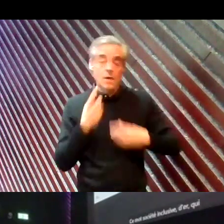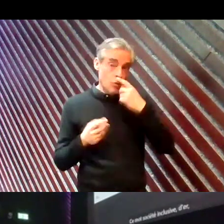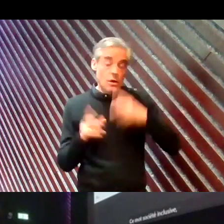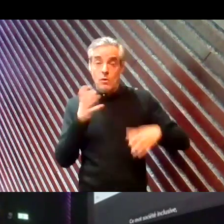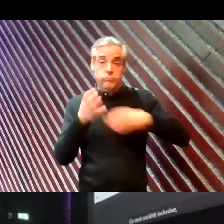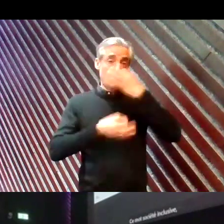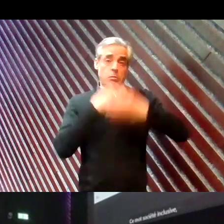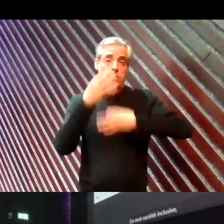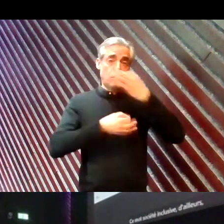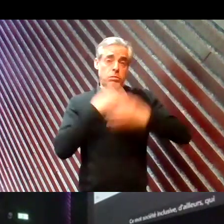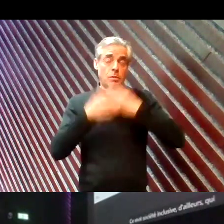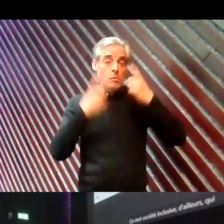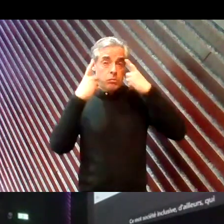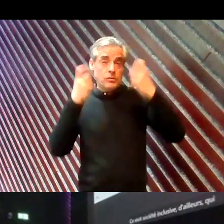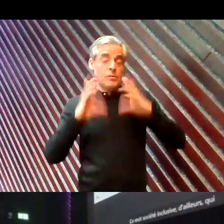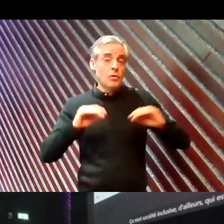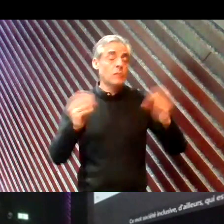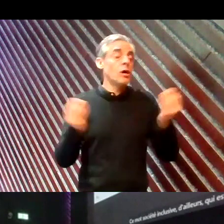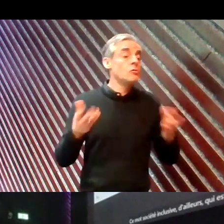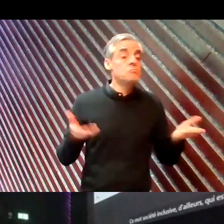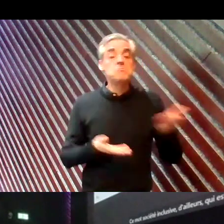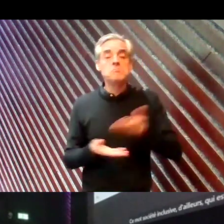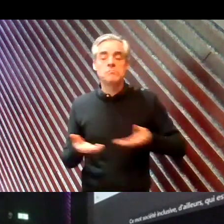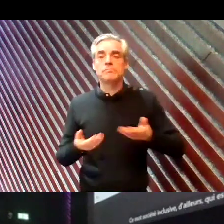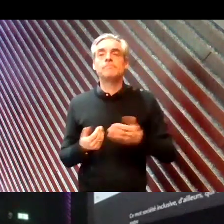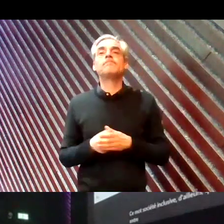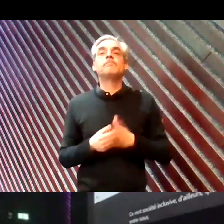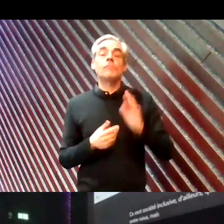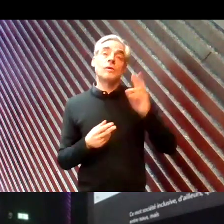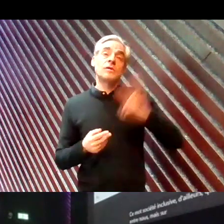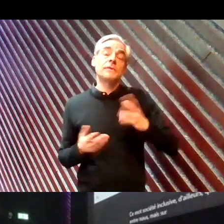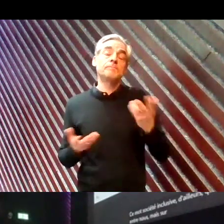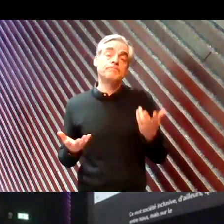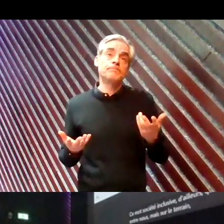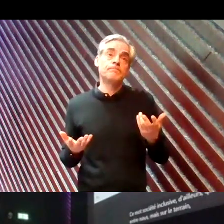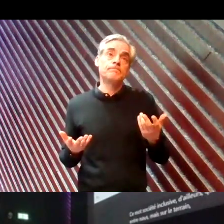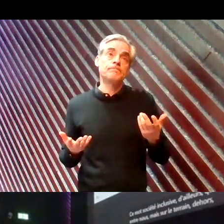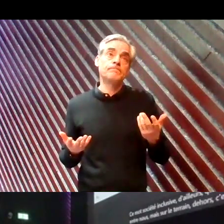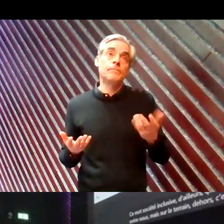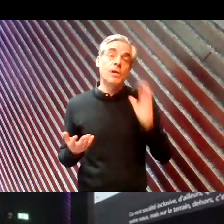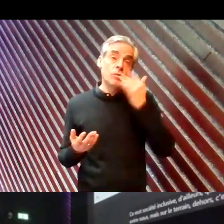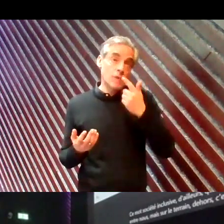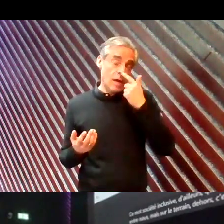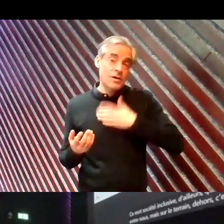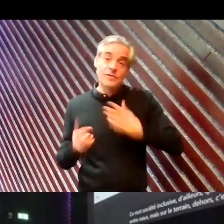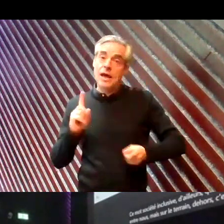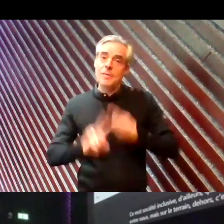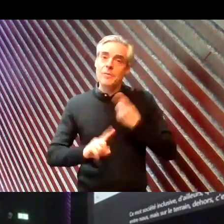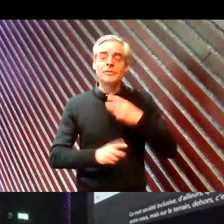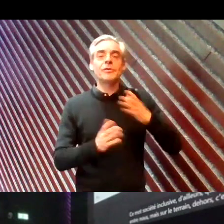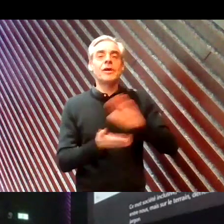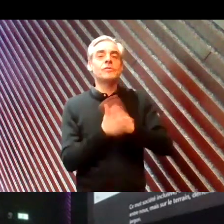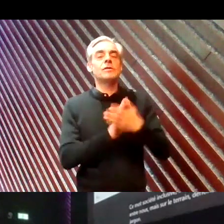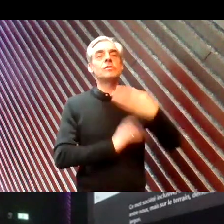du jargon de professionnels de la profession. Donc c'est vrai que je trouve à ce titre très intéressante la démarche de